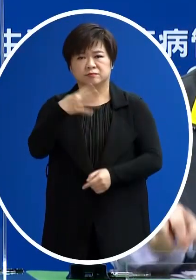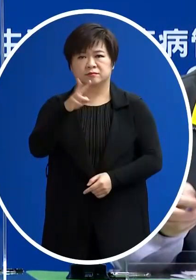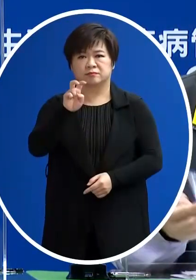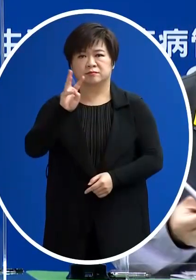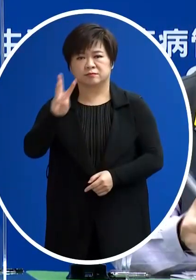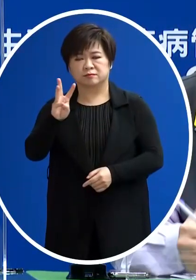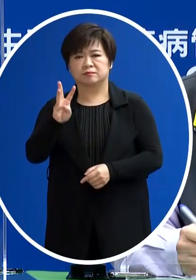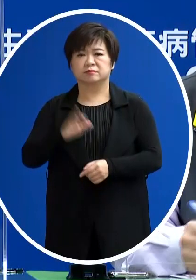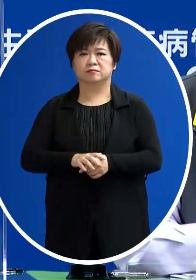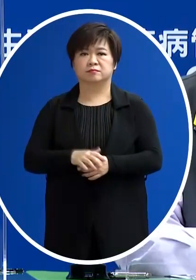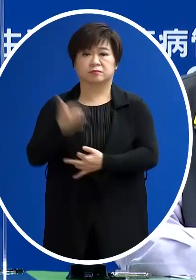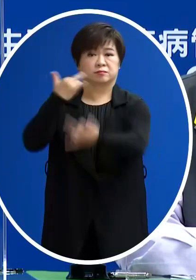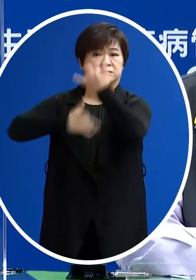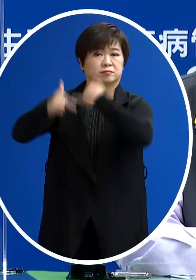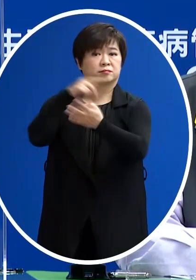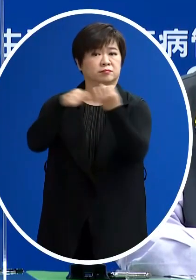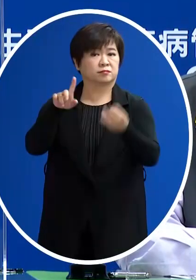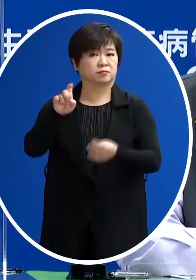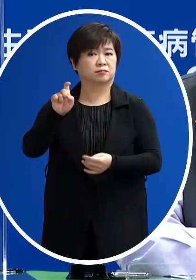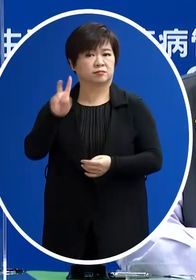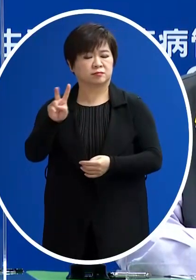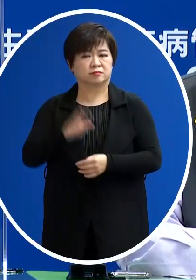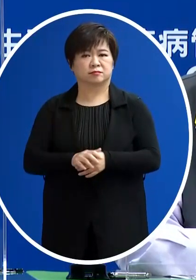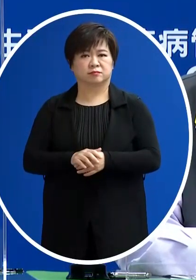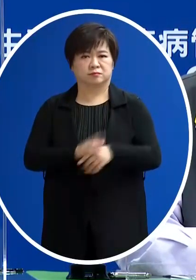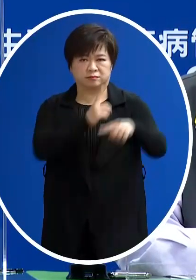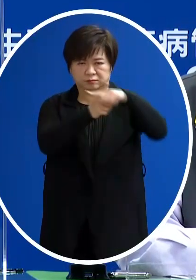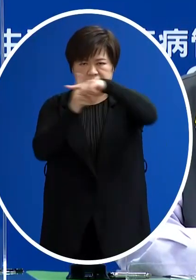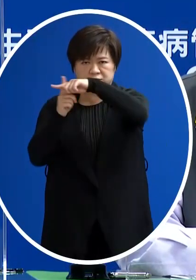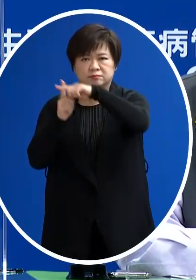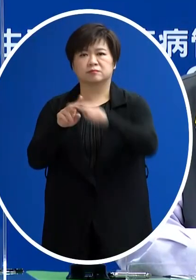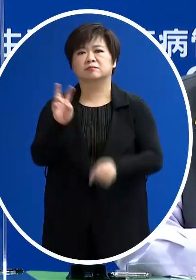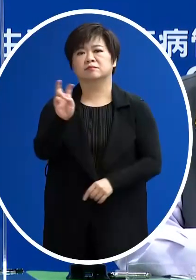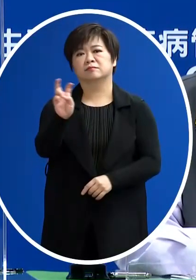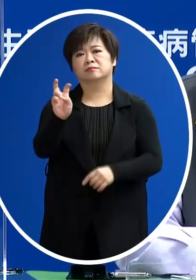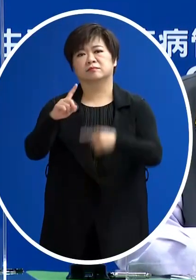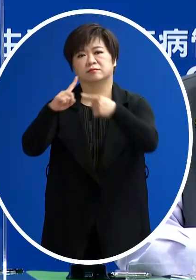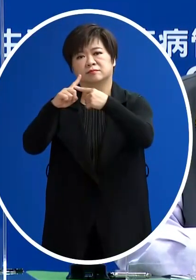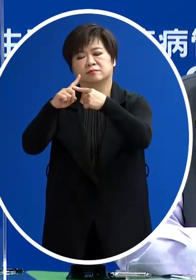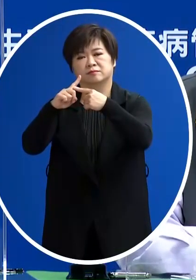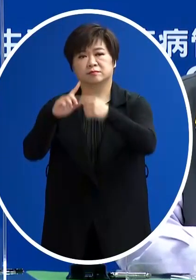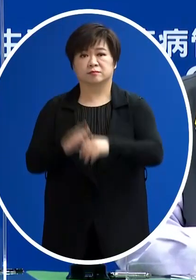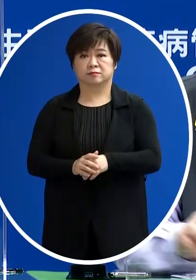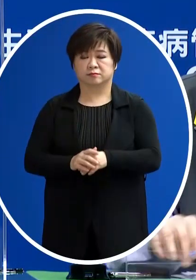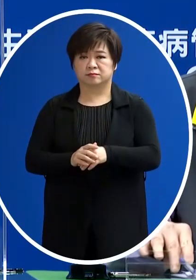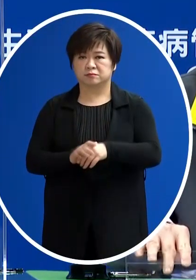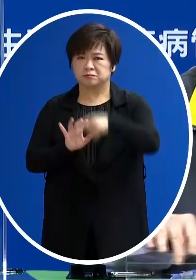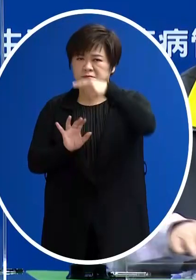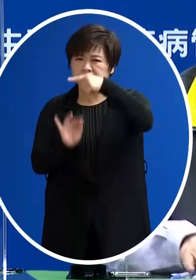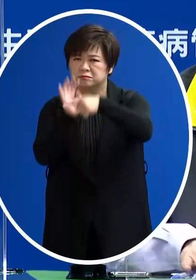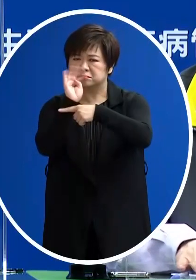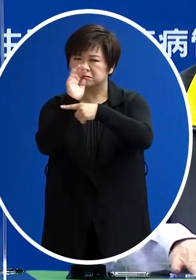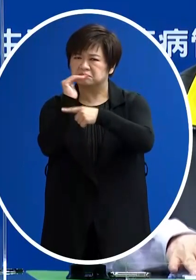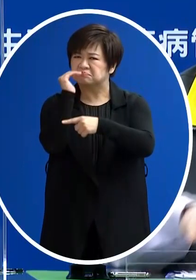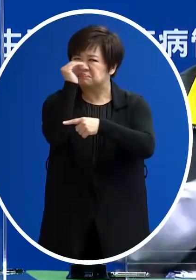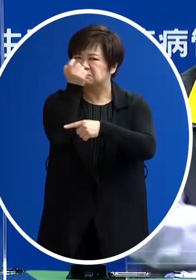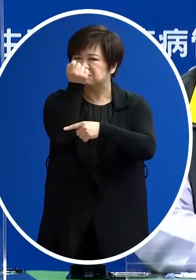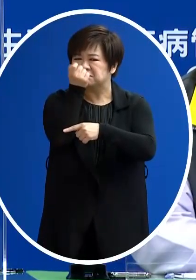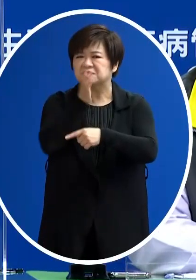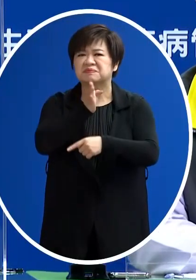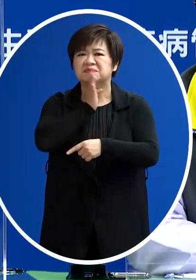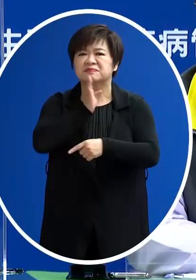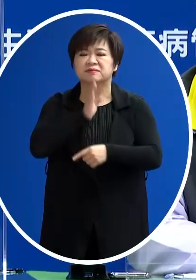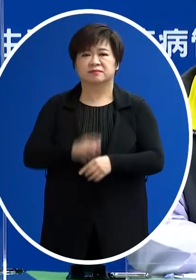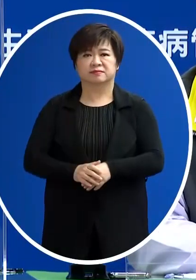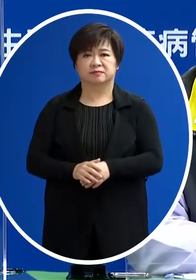423人，12个航班，有20个这阳性，那阳性率还是稍微的高了一点。